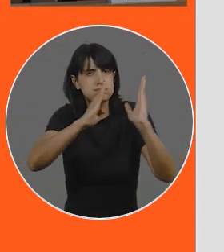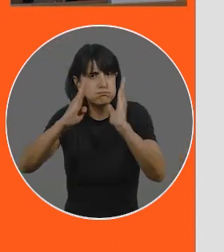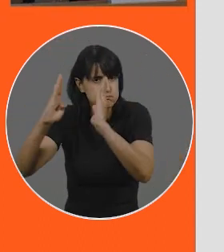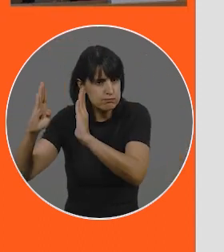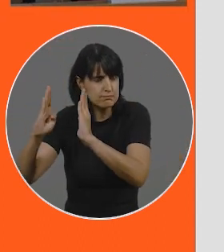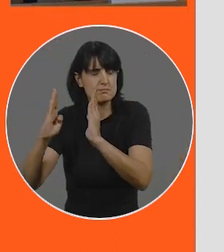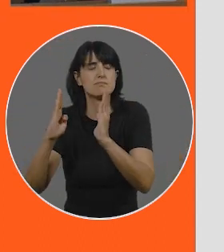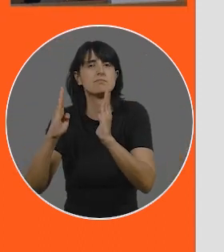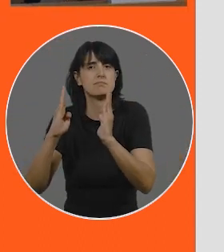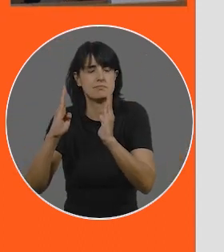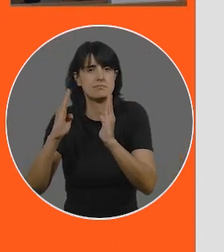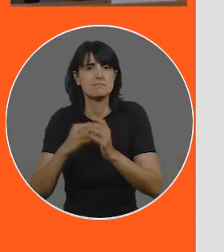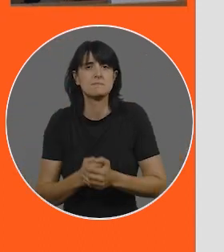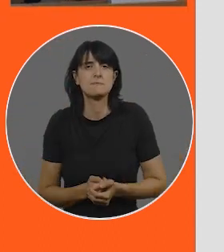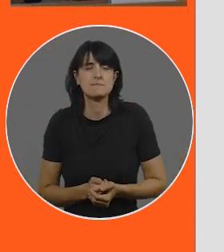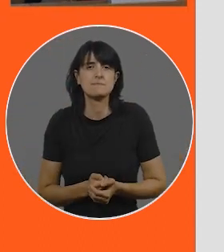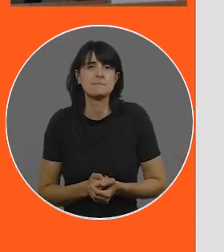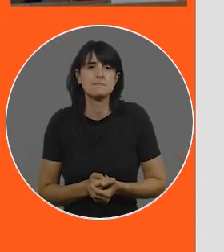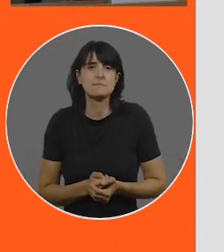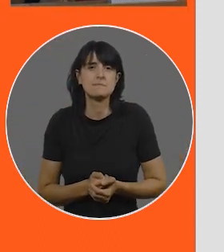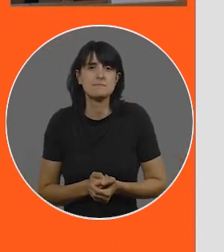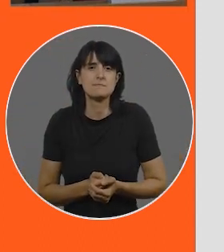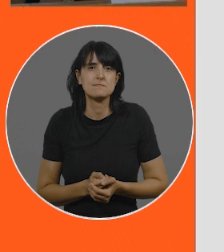saber on vaig... El tens aquí. Aquí.